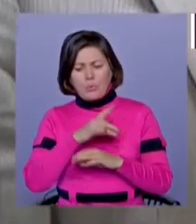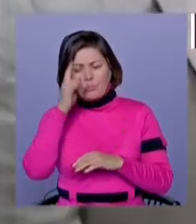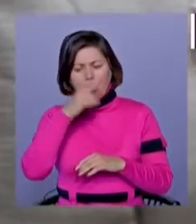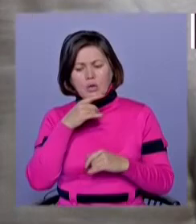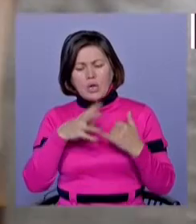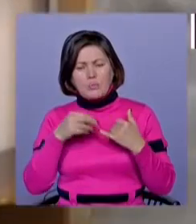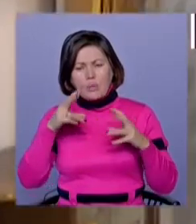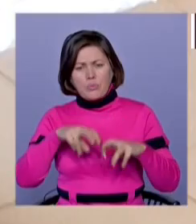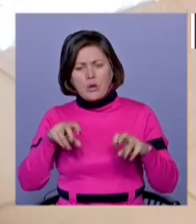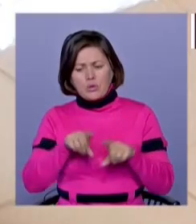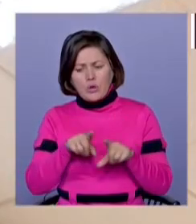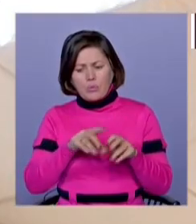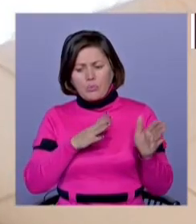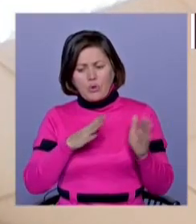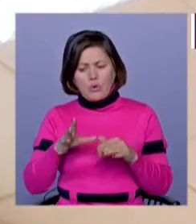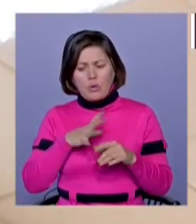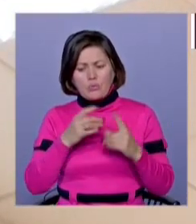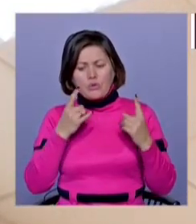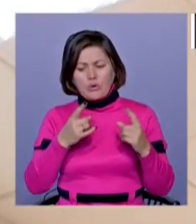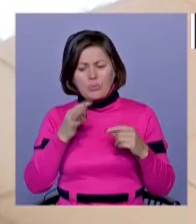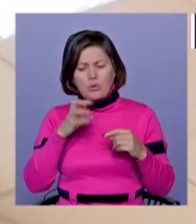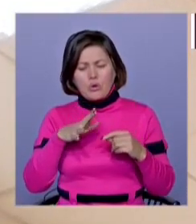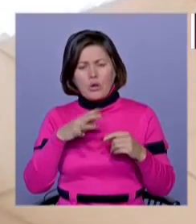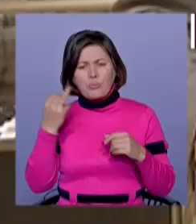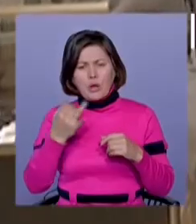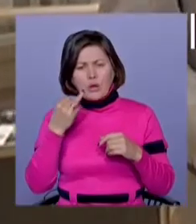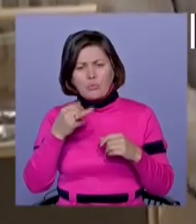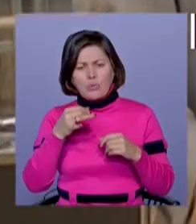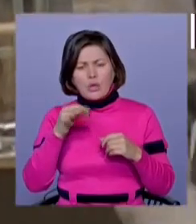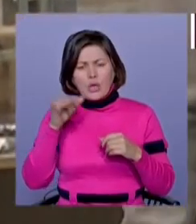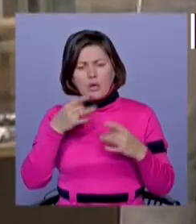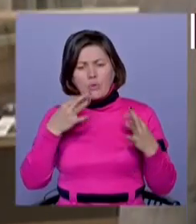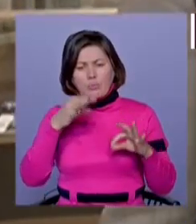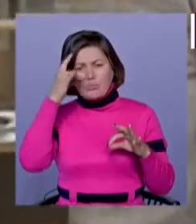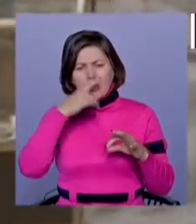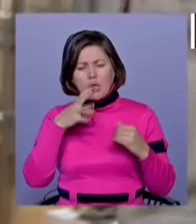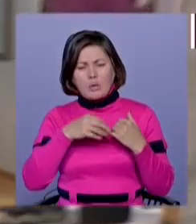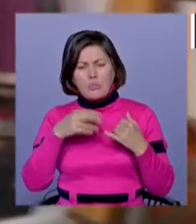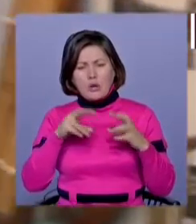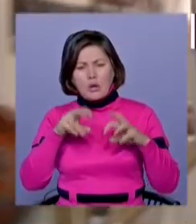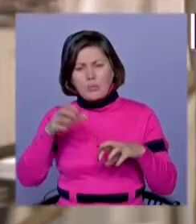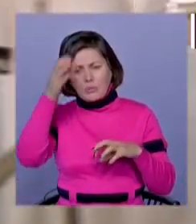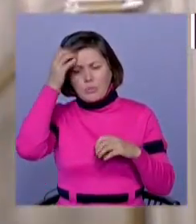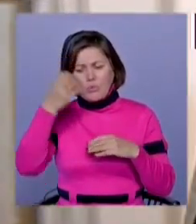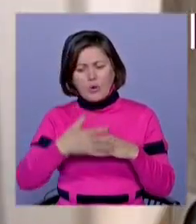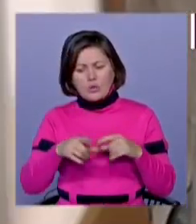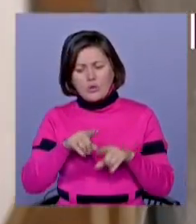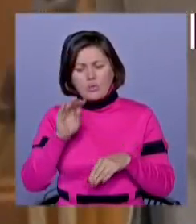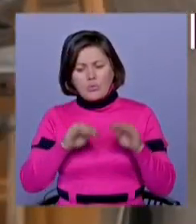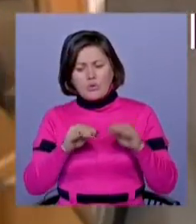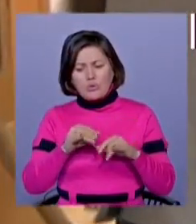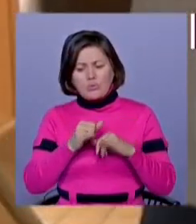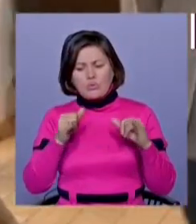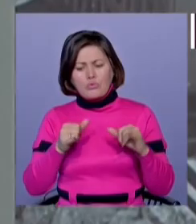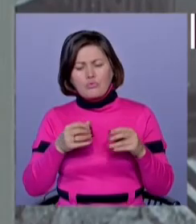Қазақстан археологиясының қалыптасуына Ұлы Жібек жолының тарихын зерттеуге тәуелсіз Қазақстанның археологиялық ғылыми орталығын құрып дамытуға